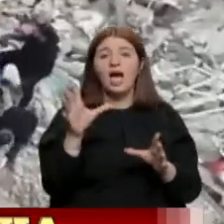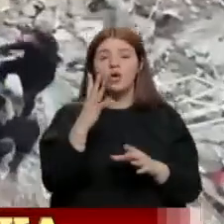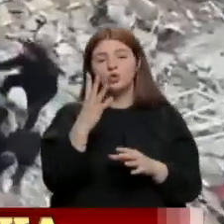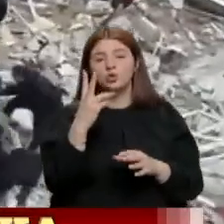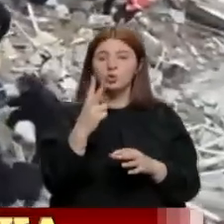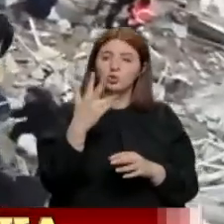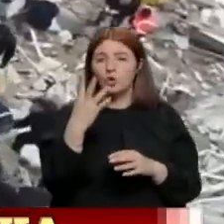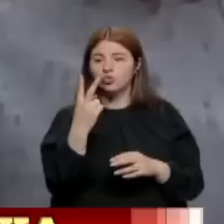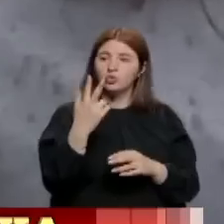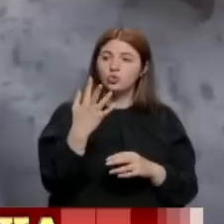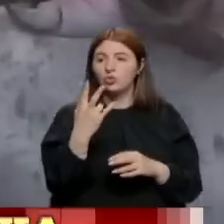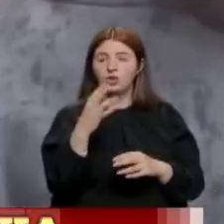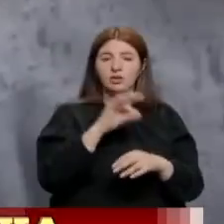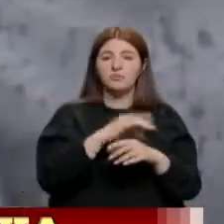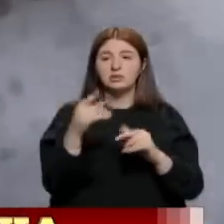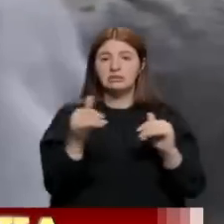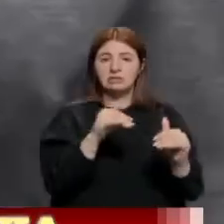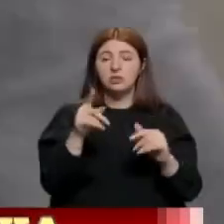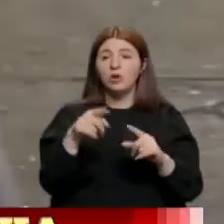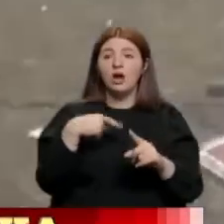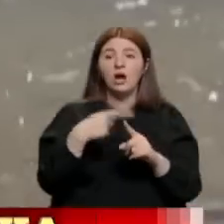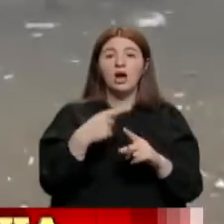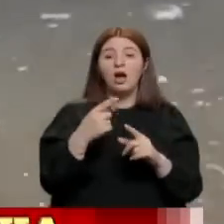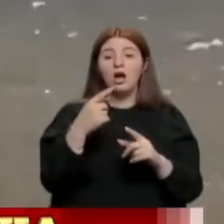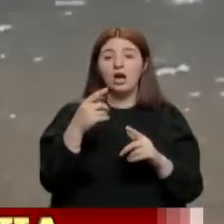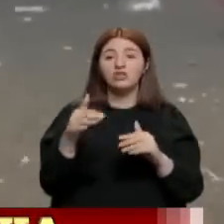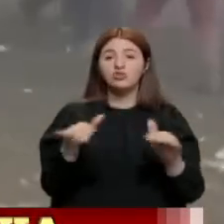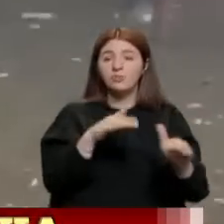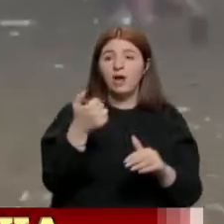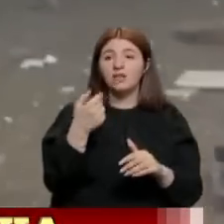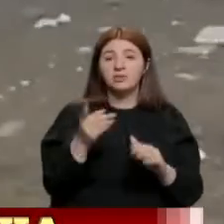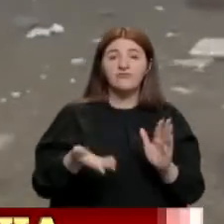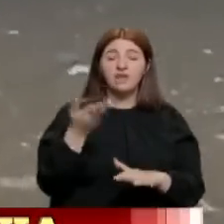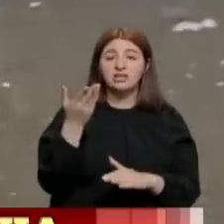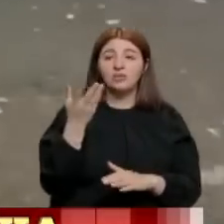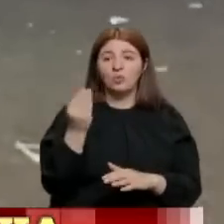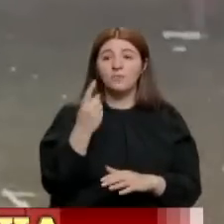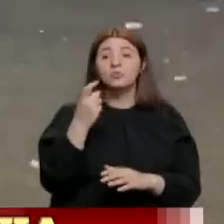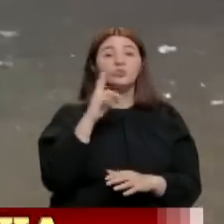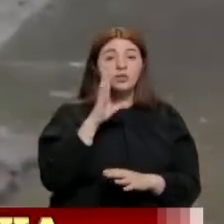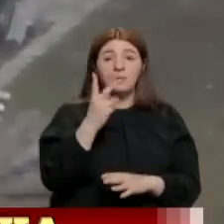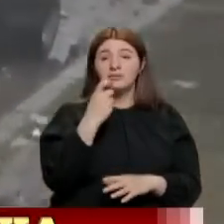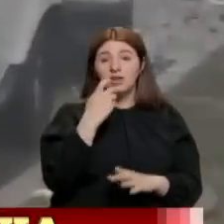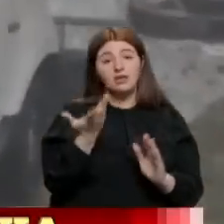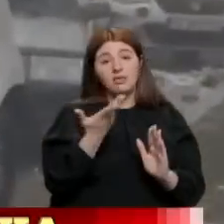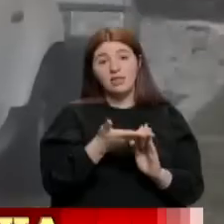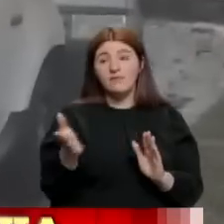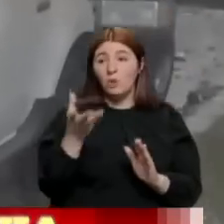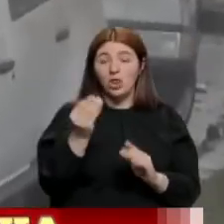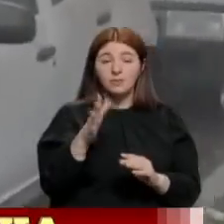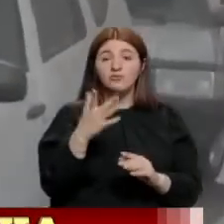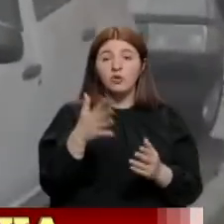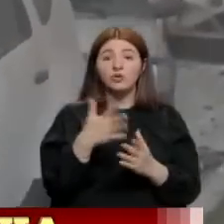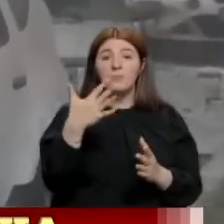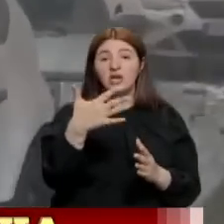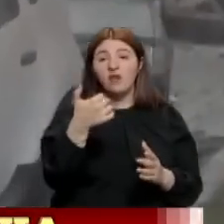3-4 dakikada bir artçı yaşandı. Artçıların sayısı 6 bini geçti ama son değil. Bir yıl daha sürebilir artçılar. Üstelik büyüklüğü de